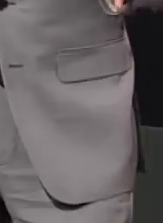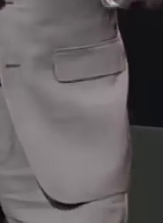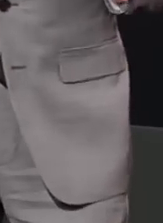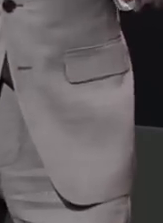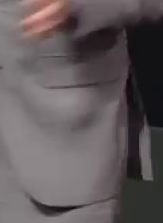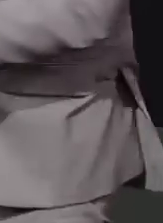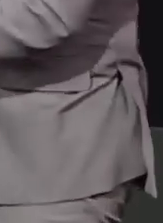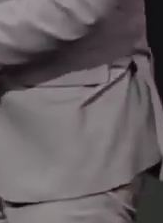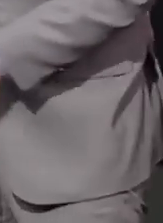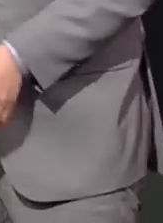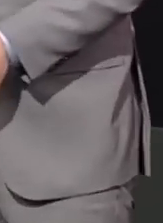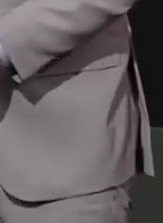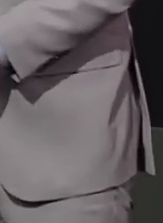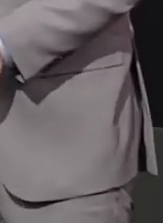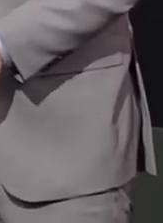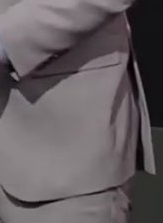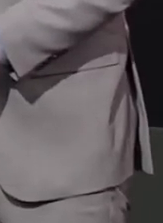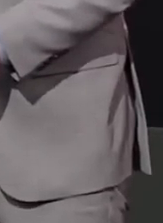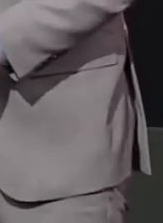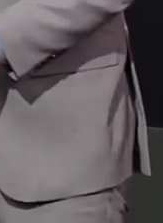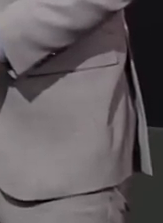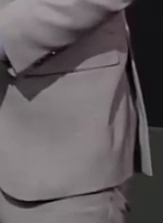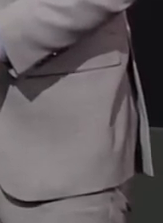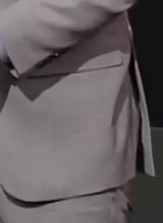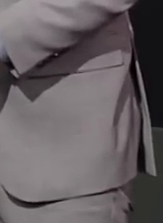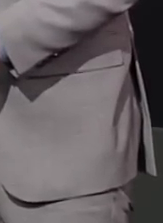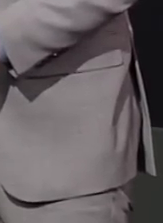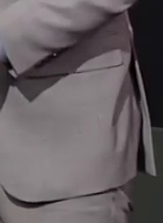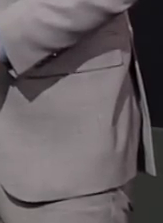아직 안 끝났습니다 이거 눌러주세요